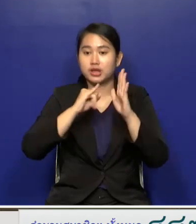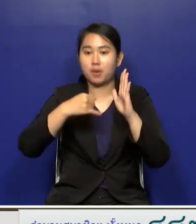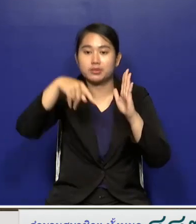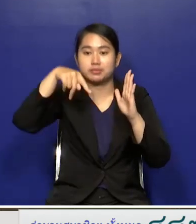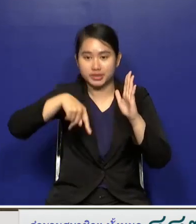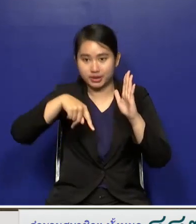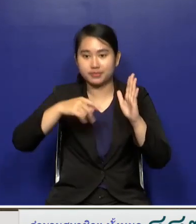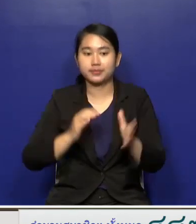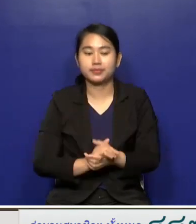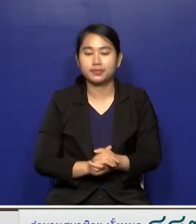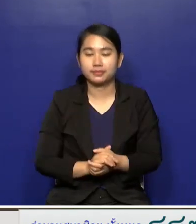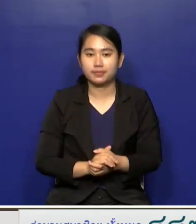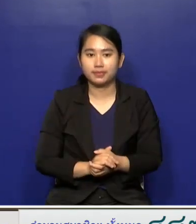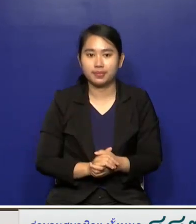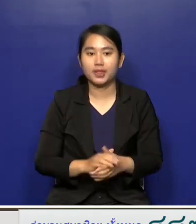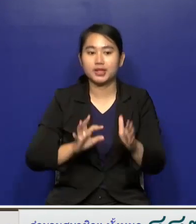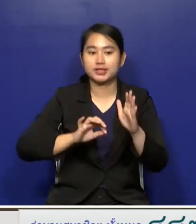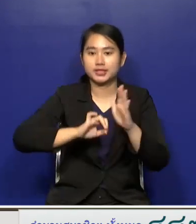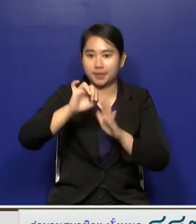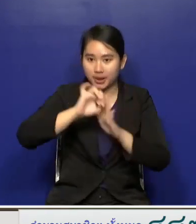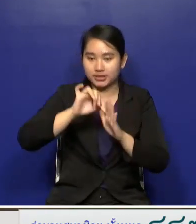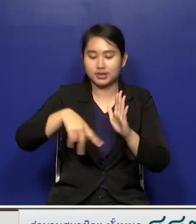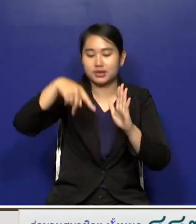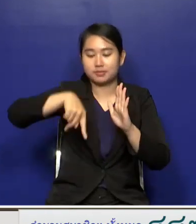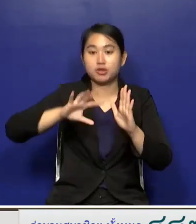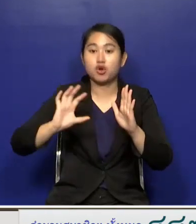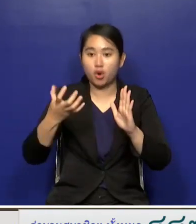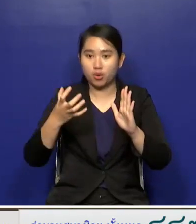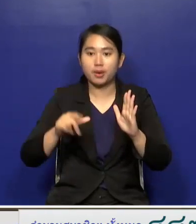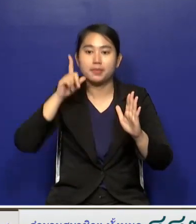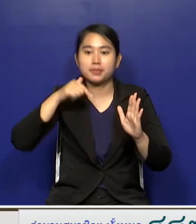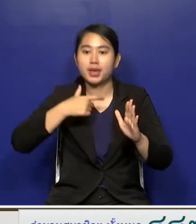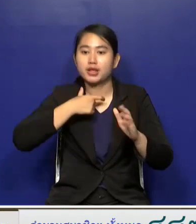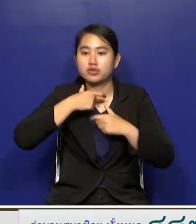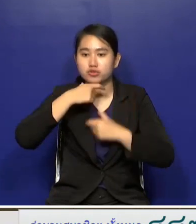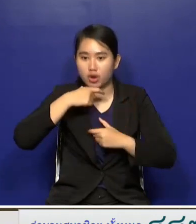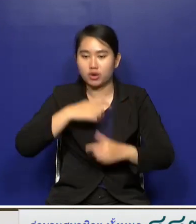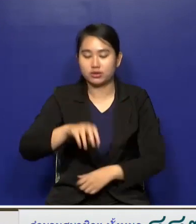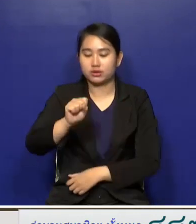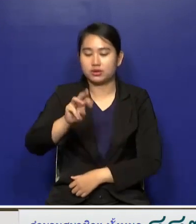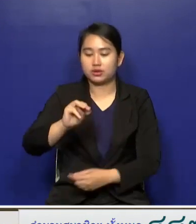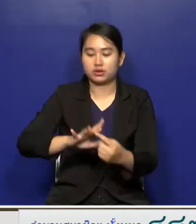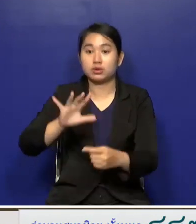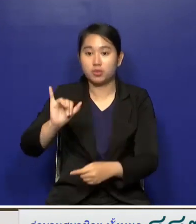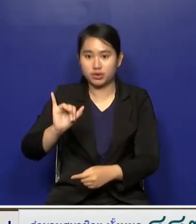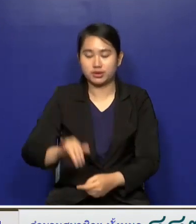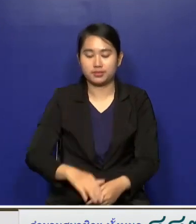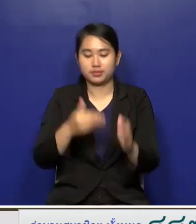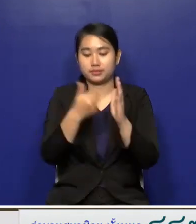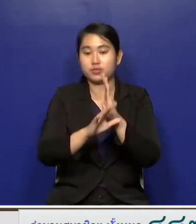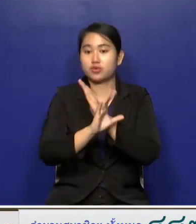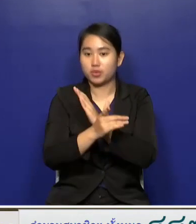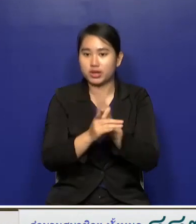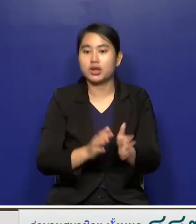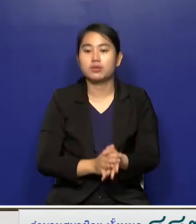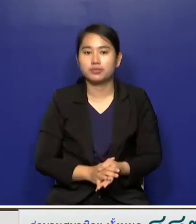องถิ่นรูปแบบพิเศษไม่ว่าจะเป็นที่เชียงใหม่พิษณุโลกแม่สอดแม่สายเกาะสมุยภูเก็ตแหลมฉบัง